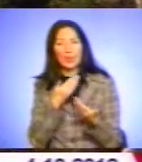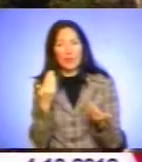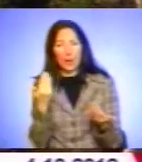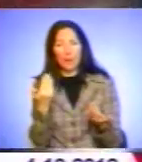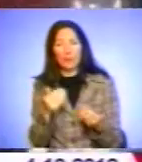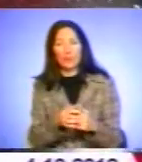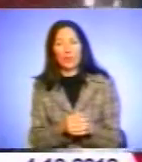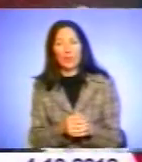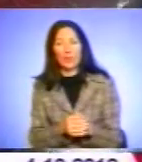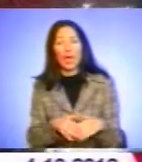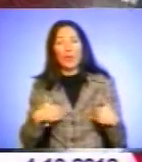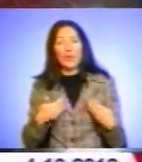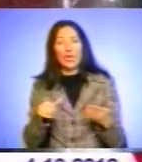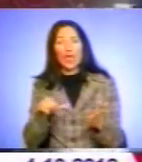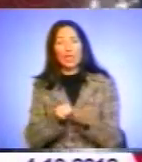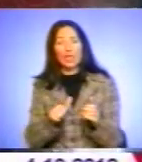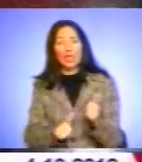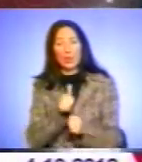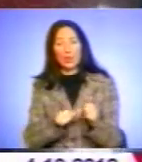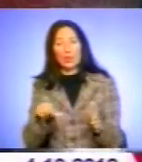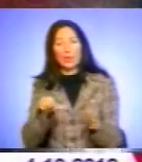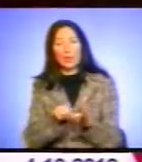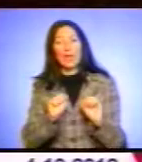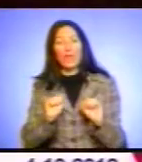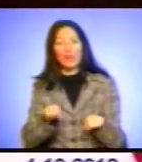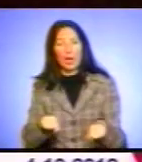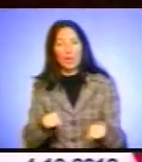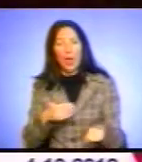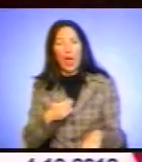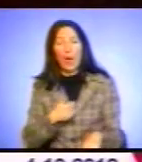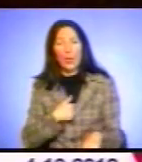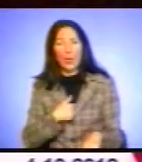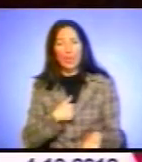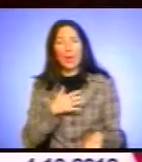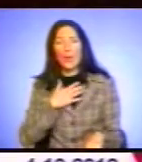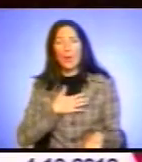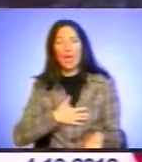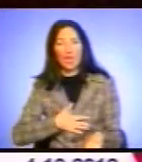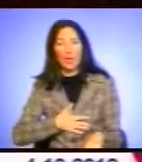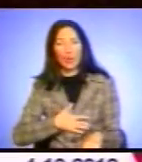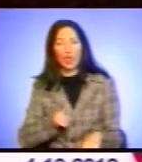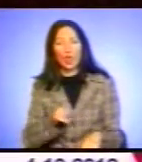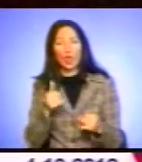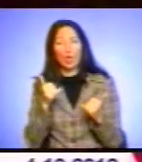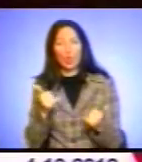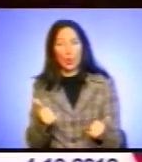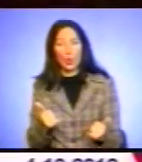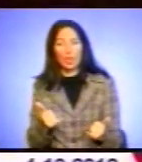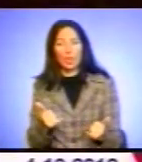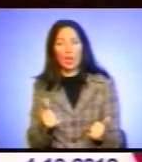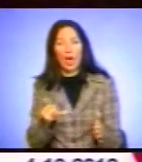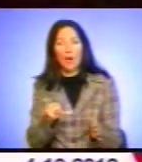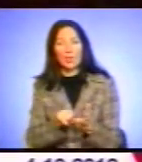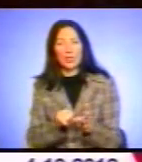не може. Привітали учасниць конкурсу представники влади. Мені надзвичайно приємно, що сьогодні